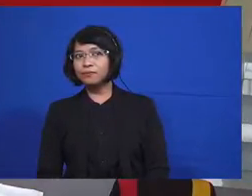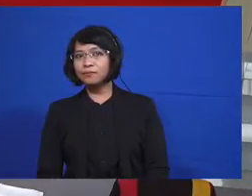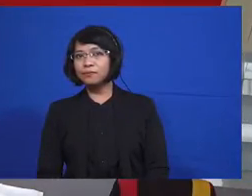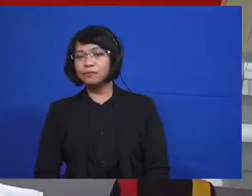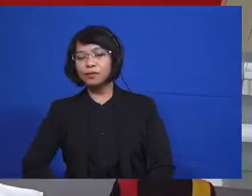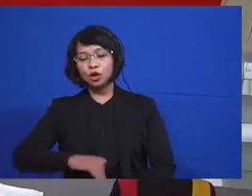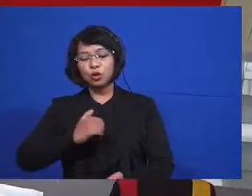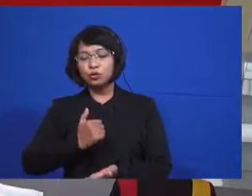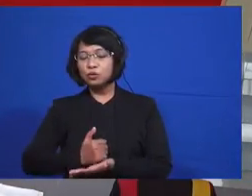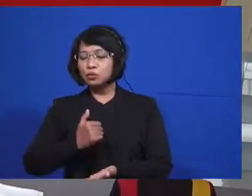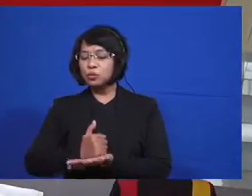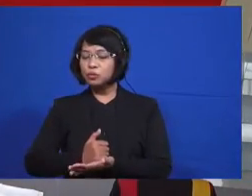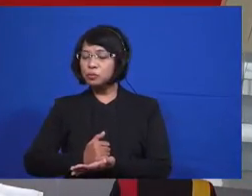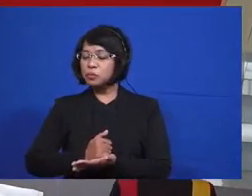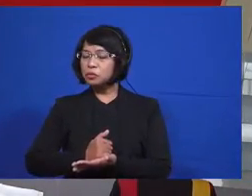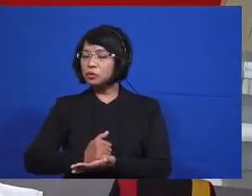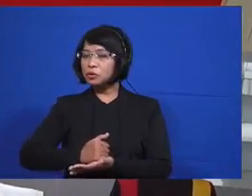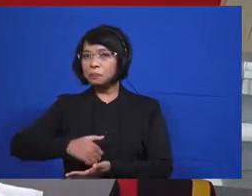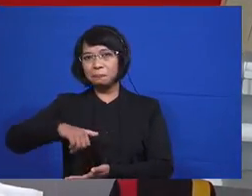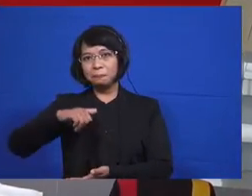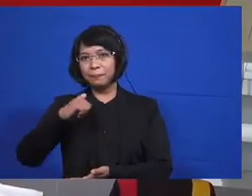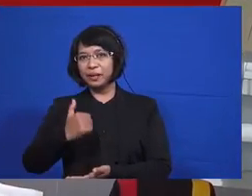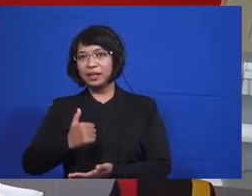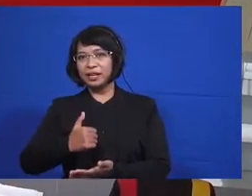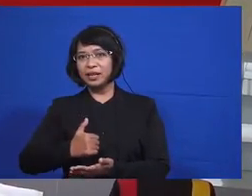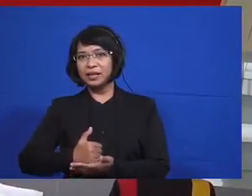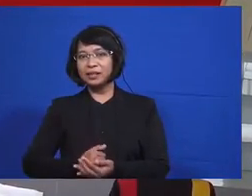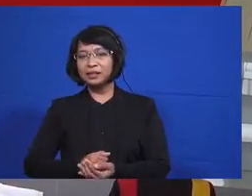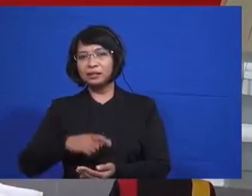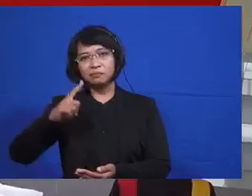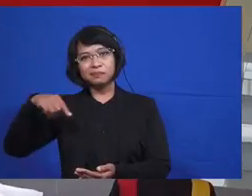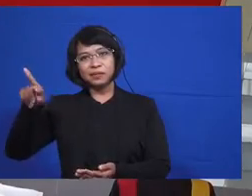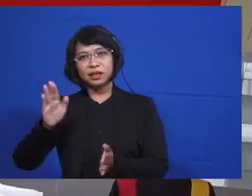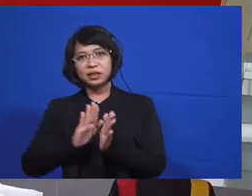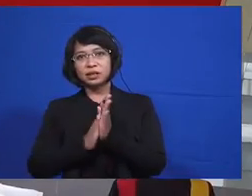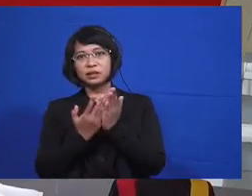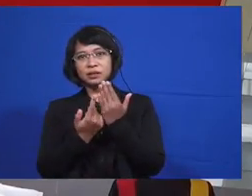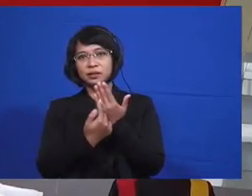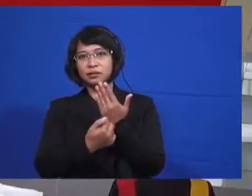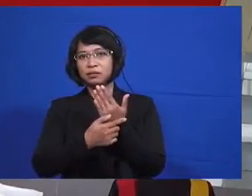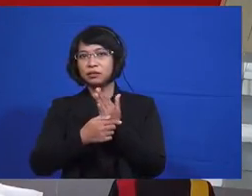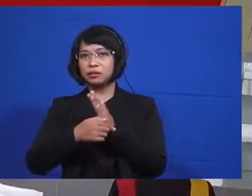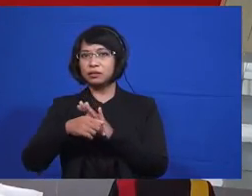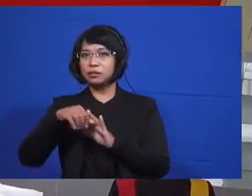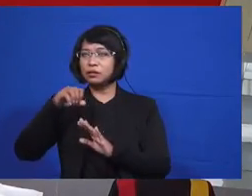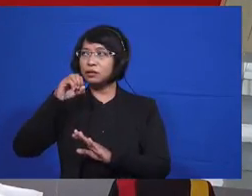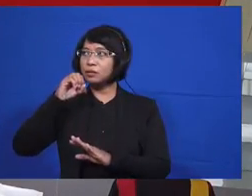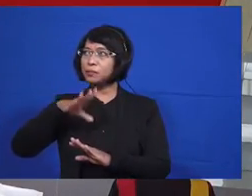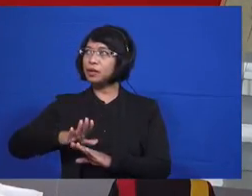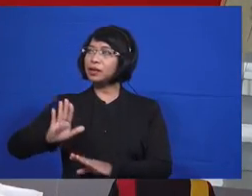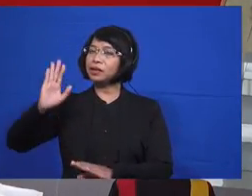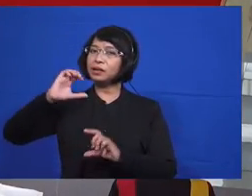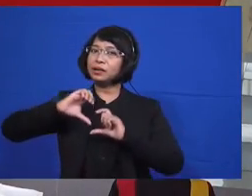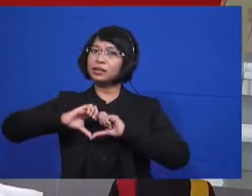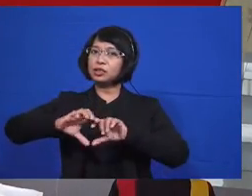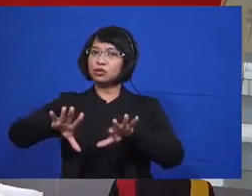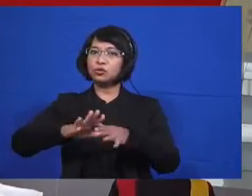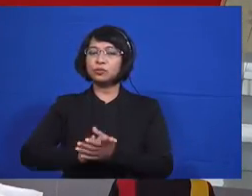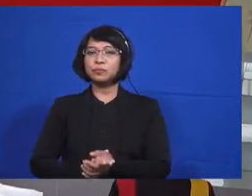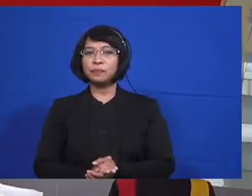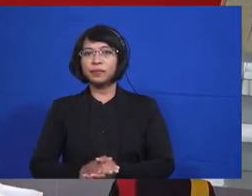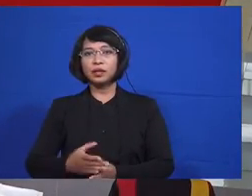Sungguh benarlah sabda Kristus ini, sesungguhnya ketika engkau masih muda, engkau mengikat pinggangmu